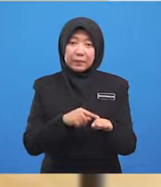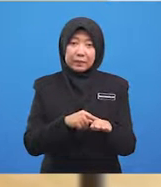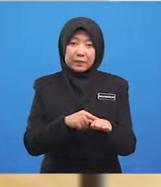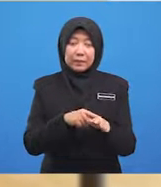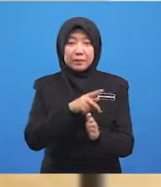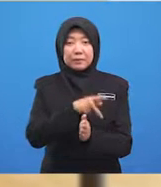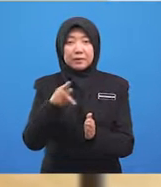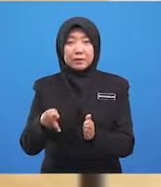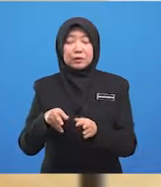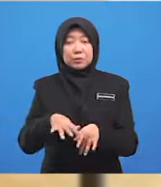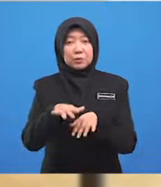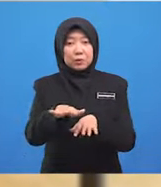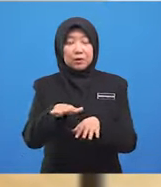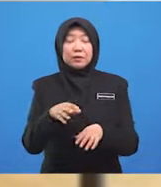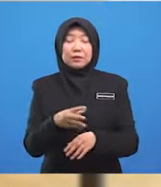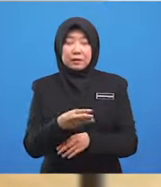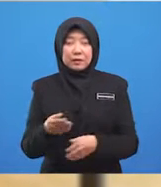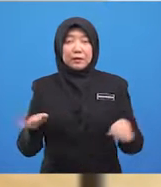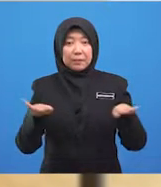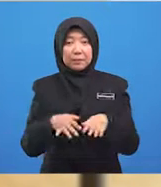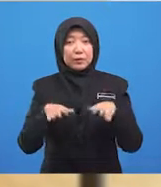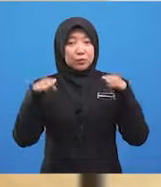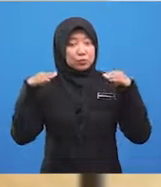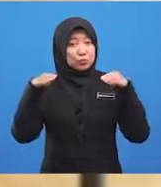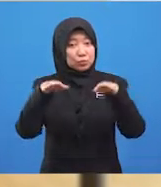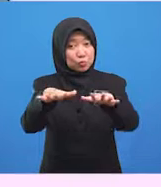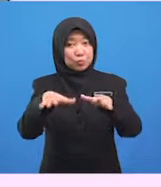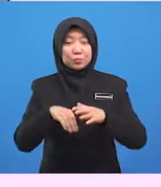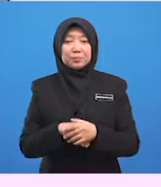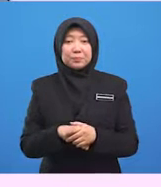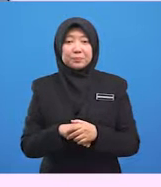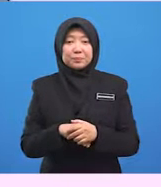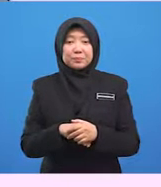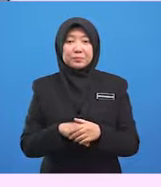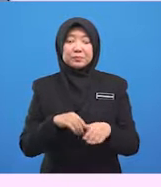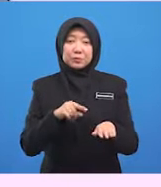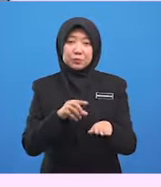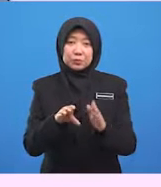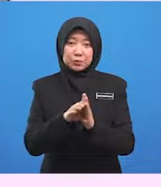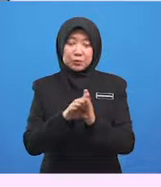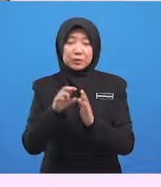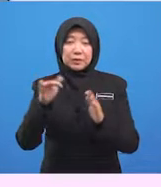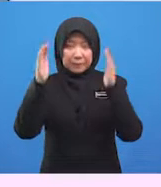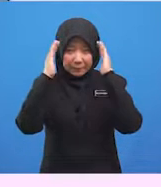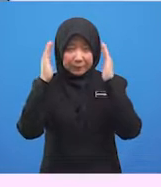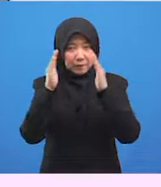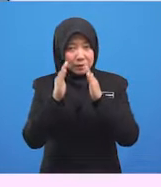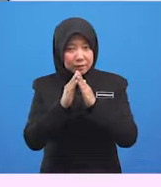pinggir sungai dan lembah yang subur sebagai contohnya Pulau the mending Pahang